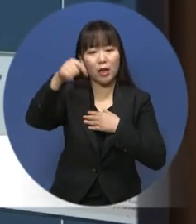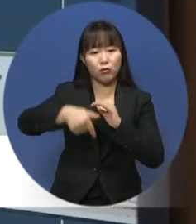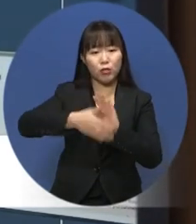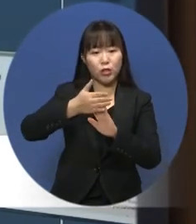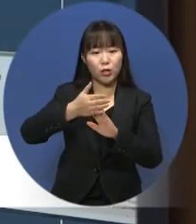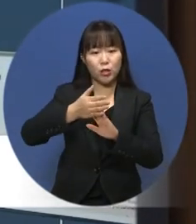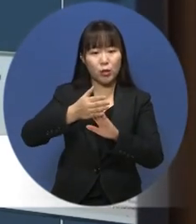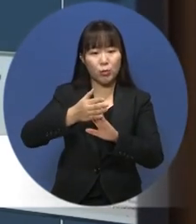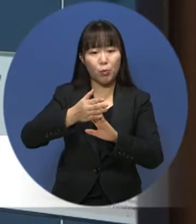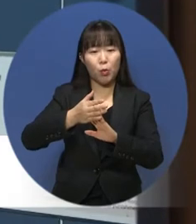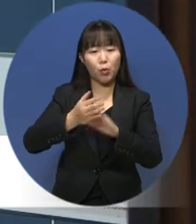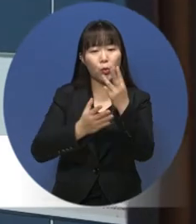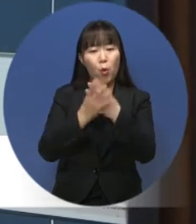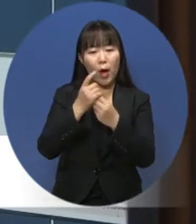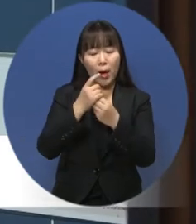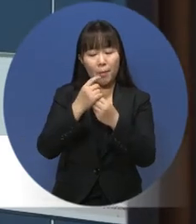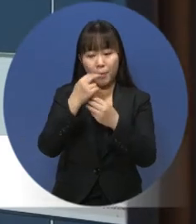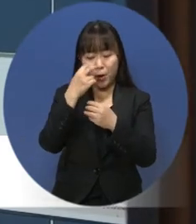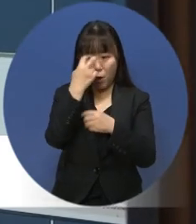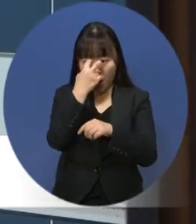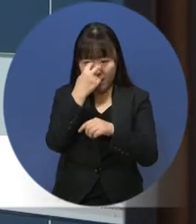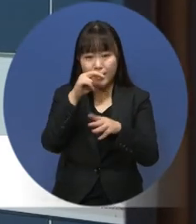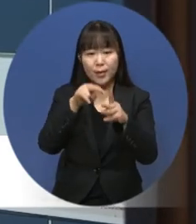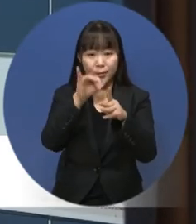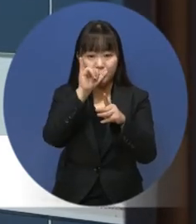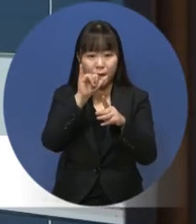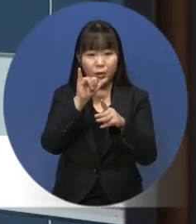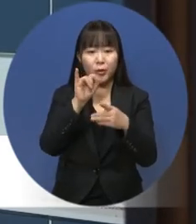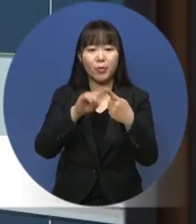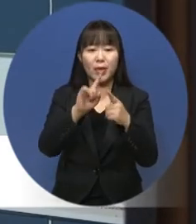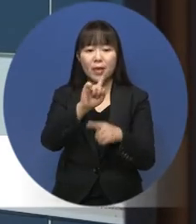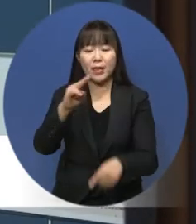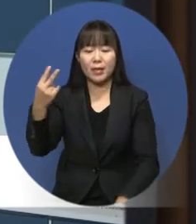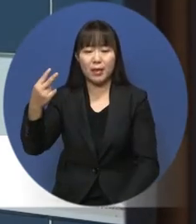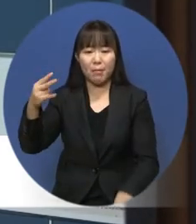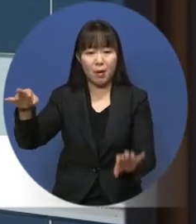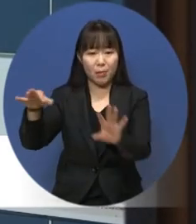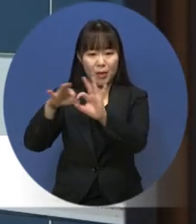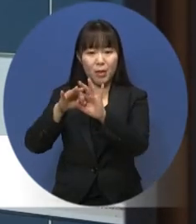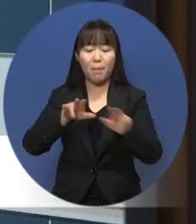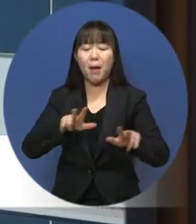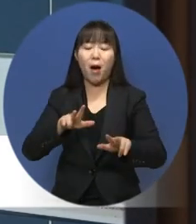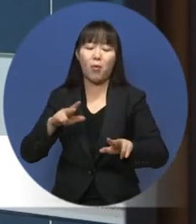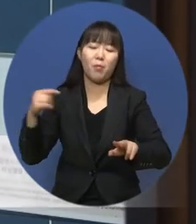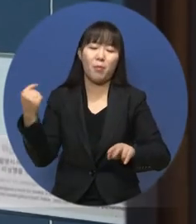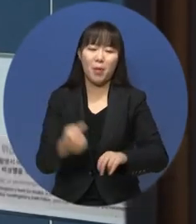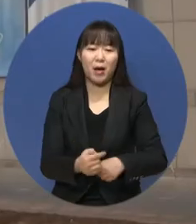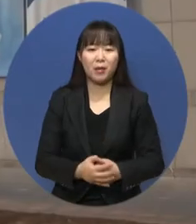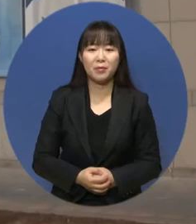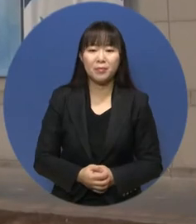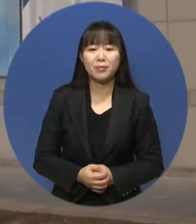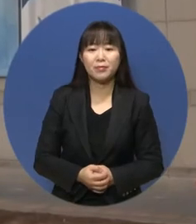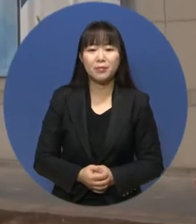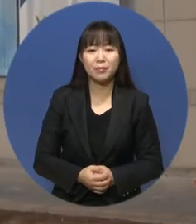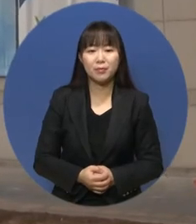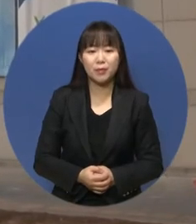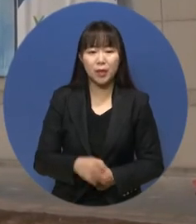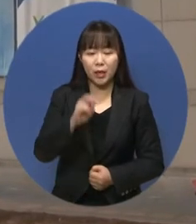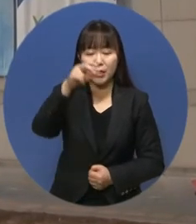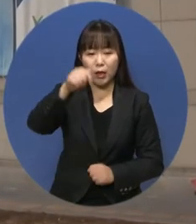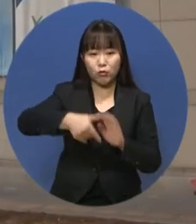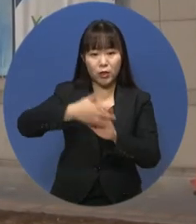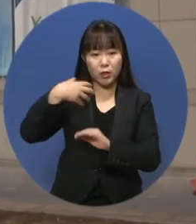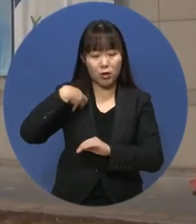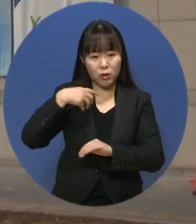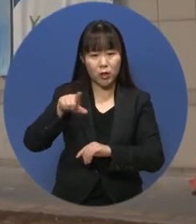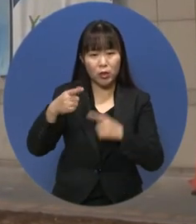관제센터 가 있어요 b3 을 눌렀을 때 1 2에서 바로 연기가 되서 바로 출동해 주십니다 양주시청 은